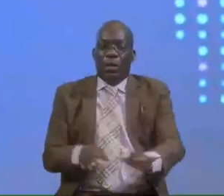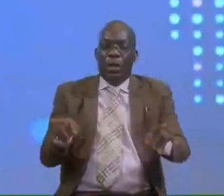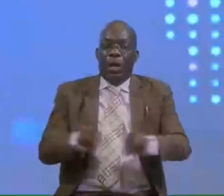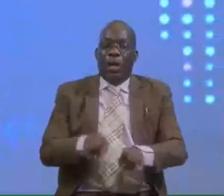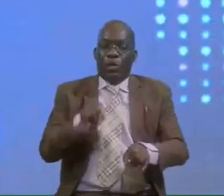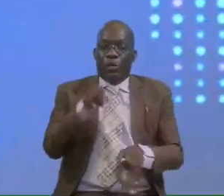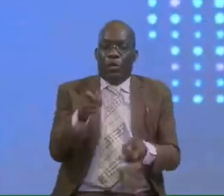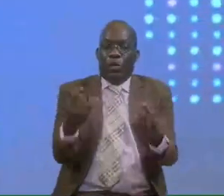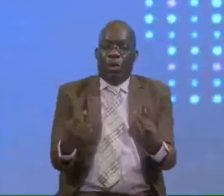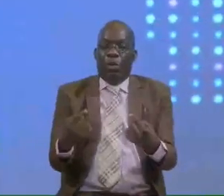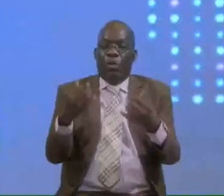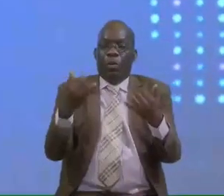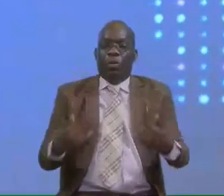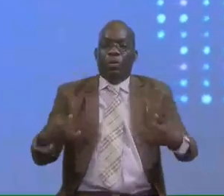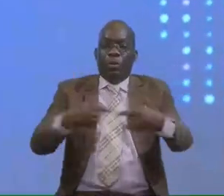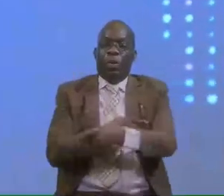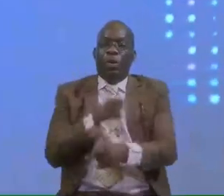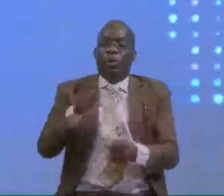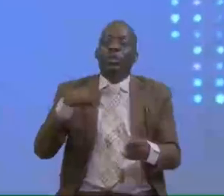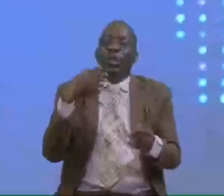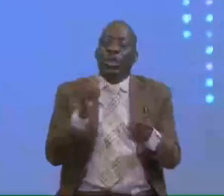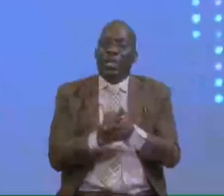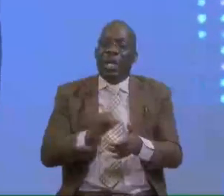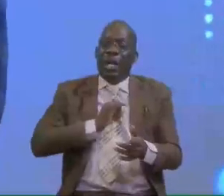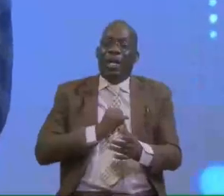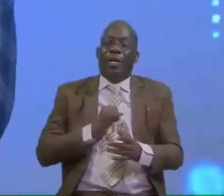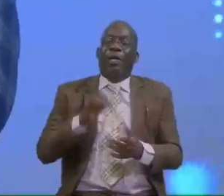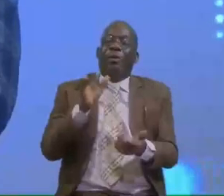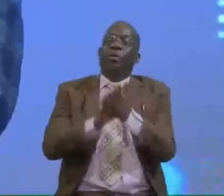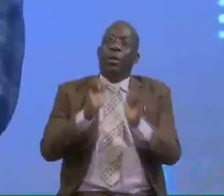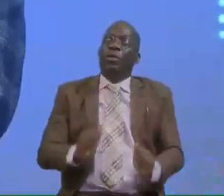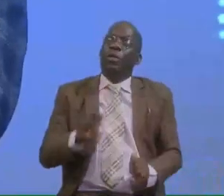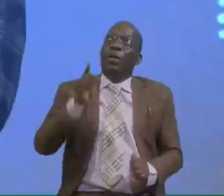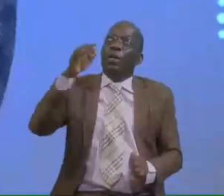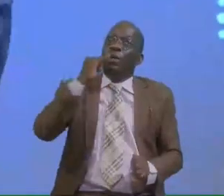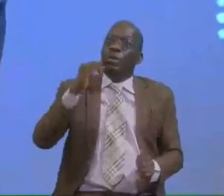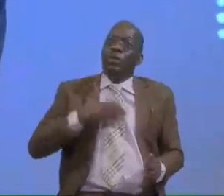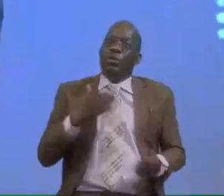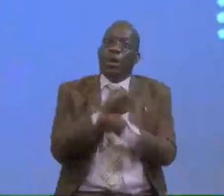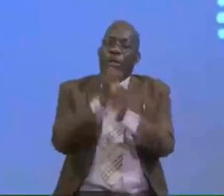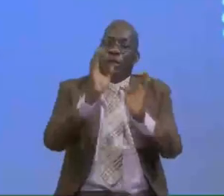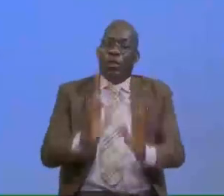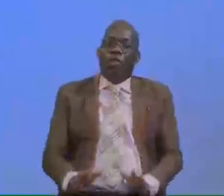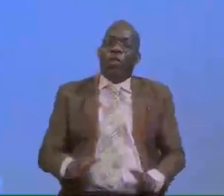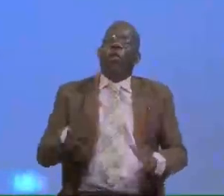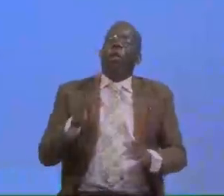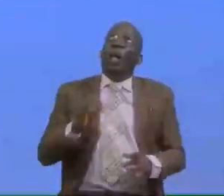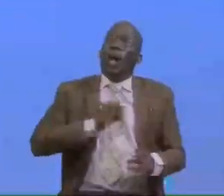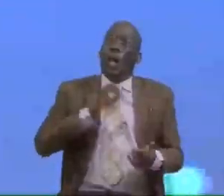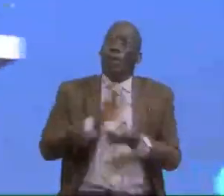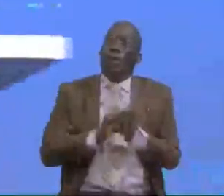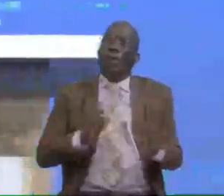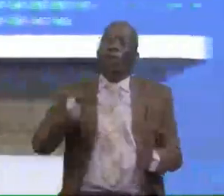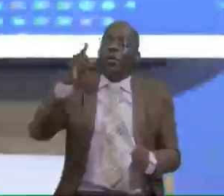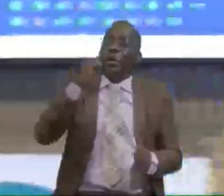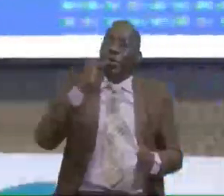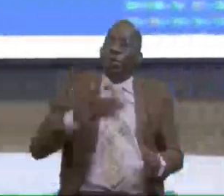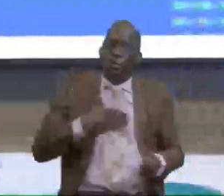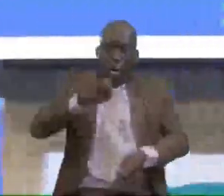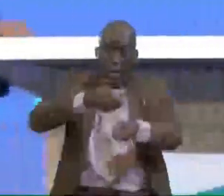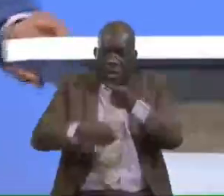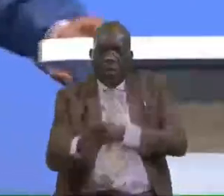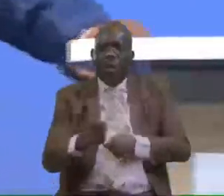Quand tu viens aujourd'hui et tu dis, je crois, il est mon sauveur, je crois, il est mon substitut,